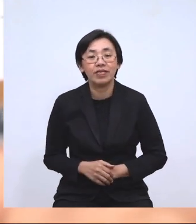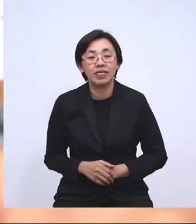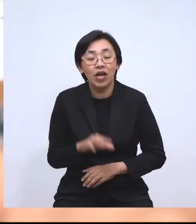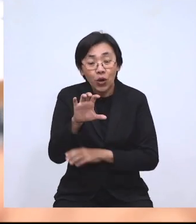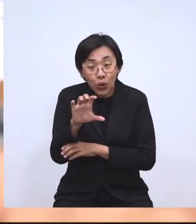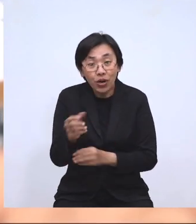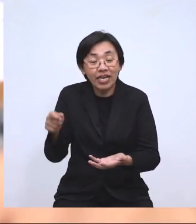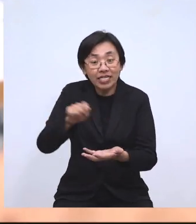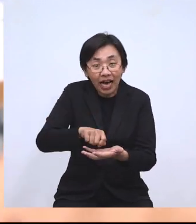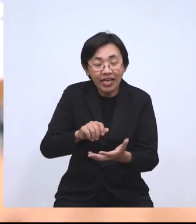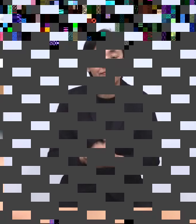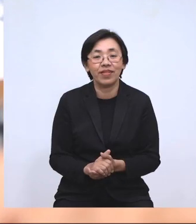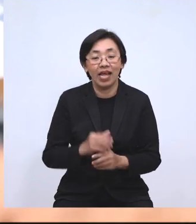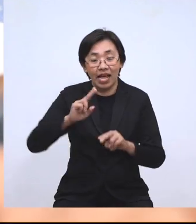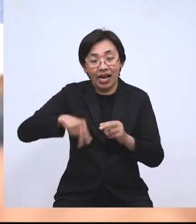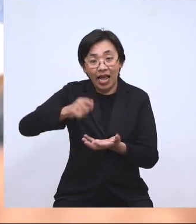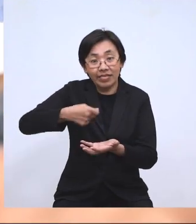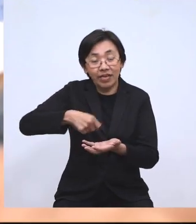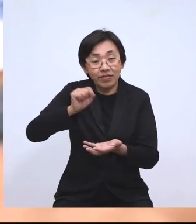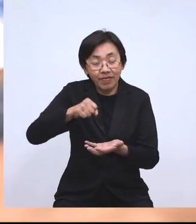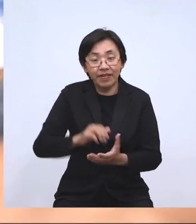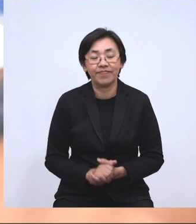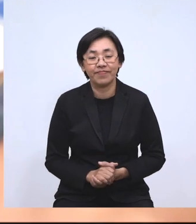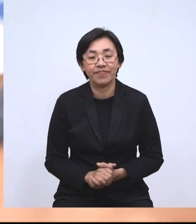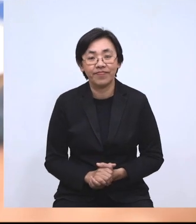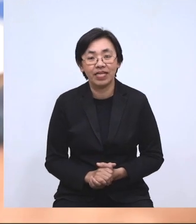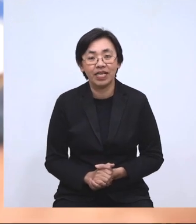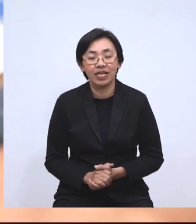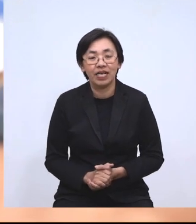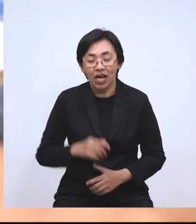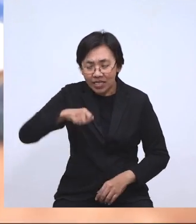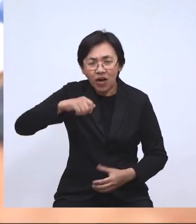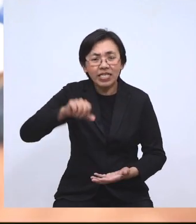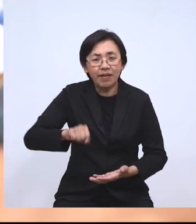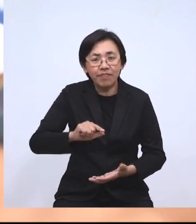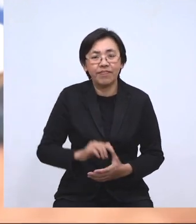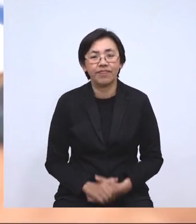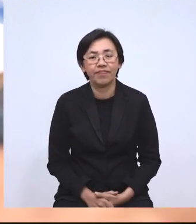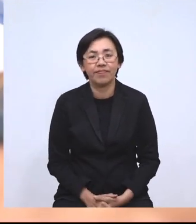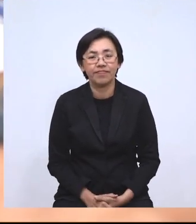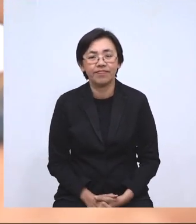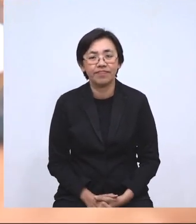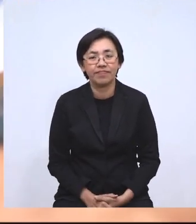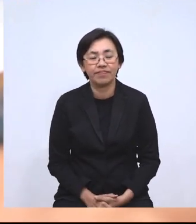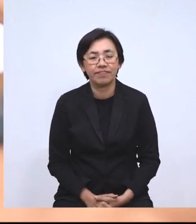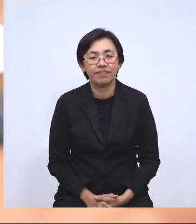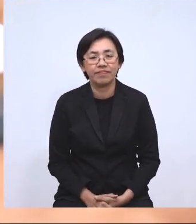ให้ครูจุ๋มใส่กุ้งให้มอสหน่อยครับแล้วก็มีไข่เจียวใช่ไหมครับมอสจับช้อนให้คุณ ขั้นตอนที่หนึ่งจับ ช้อนครับ